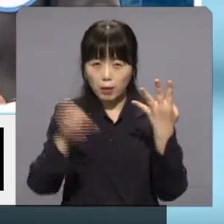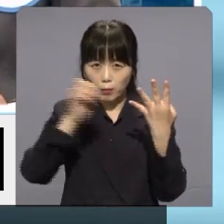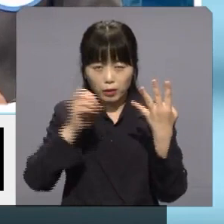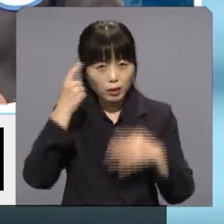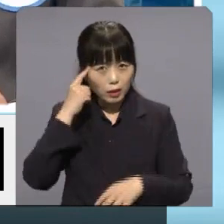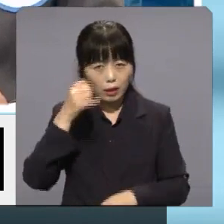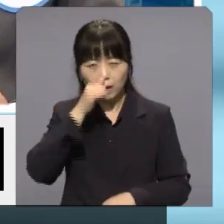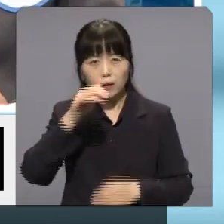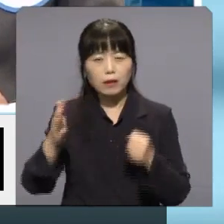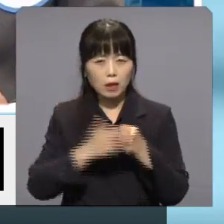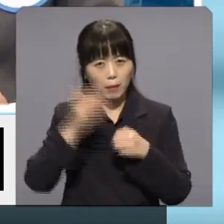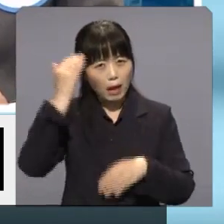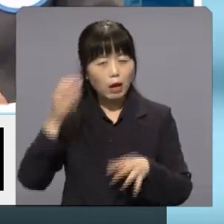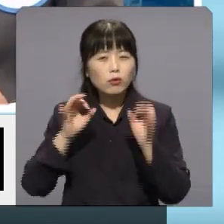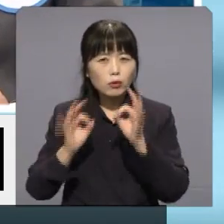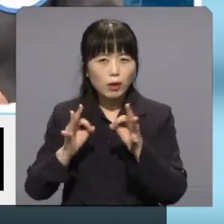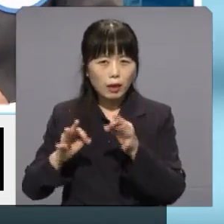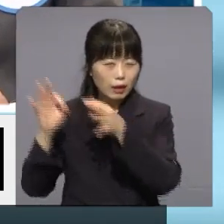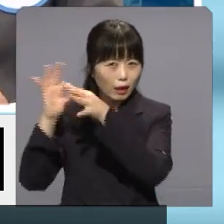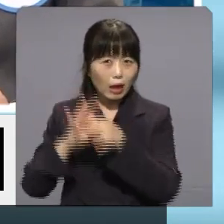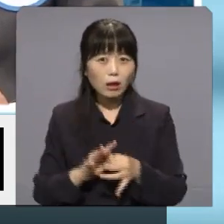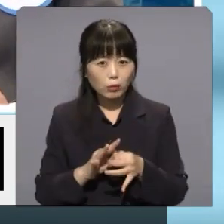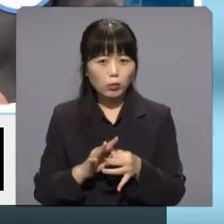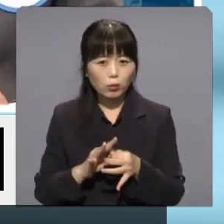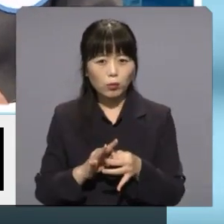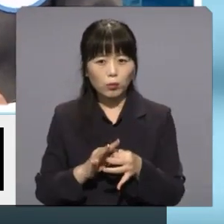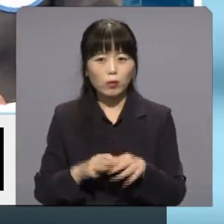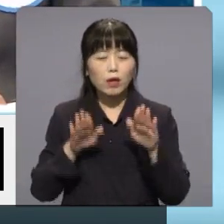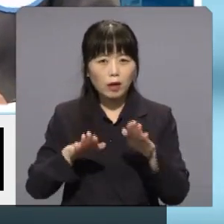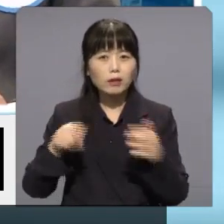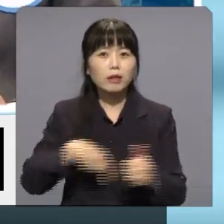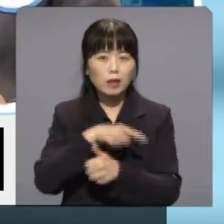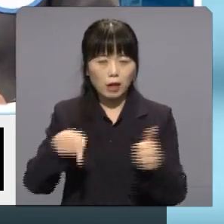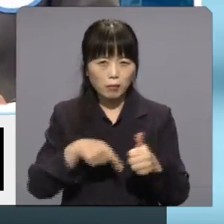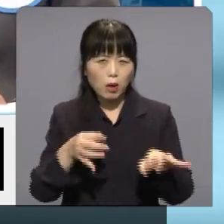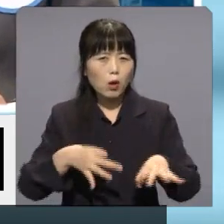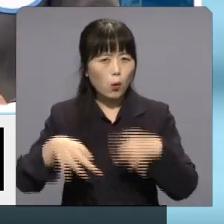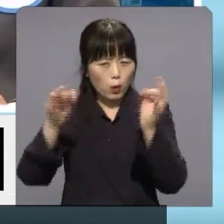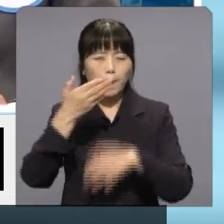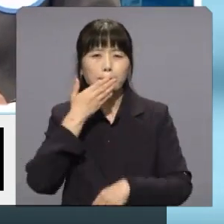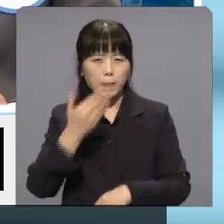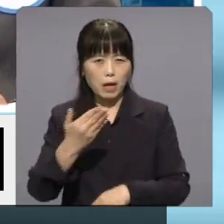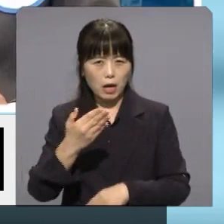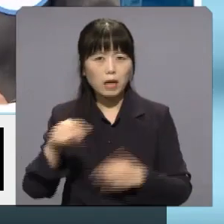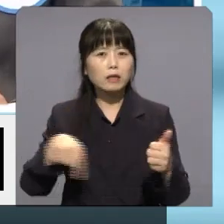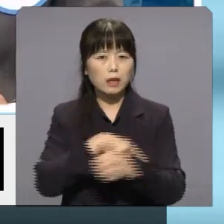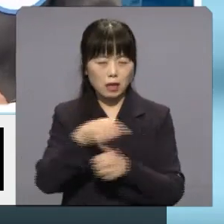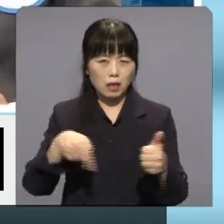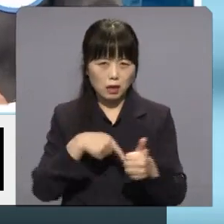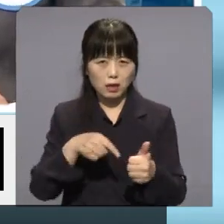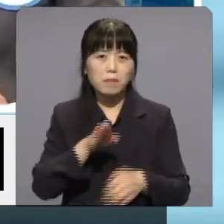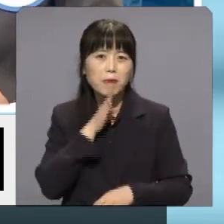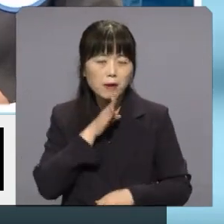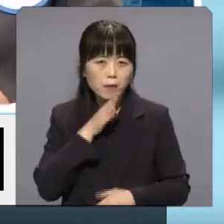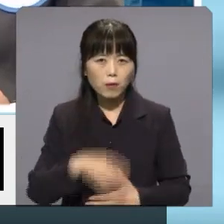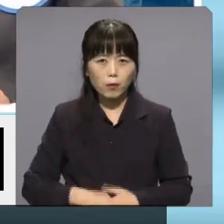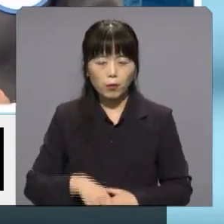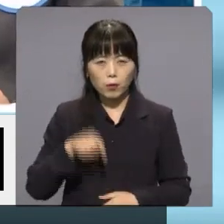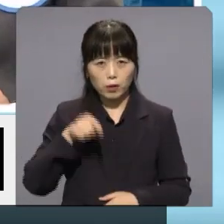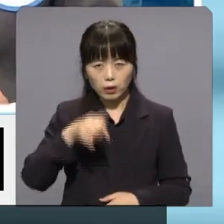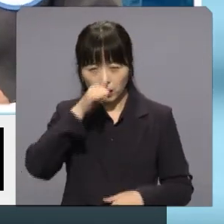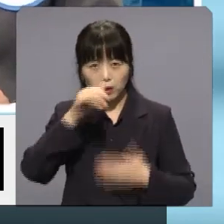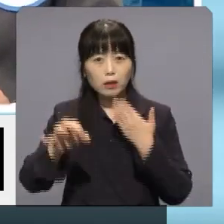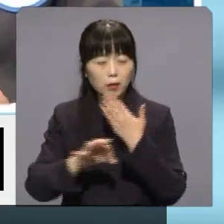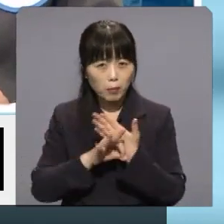거니까 한국은행도 계속해서 금지를 갖다가 현재 상황에선 그렇습니다 울릴 수 밖에 없는게 사실 현실인 거구요 그렇다 라고 한